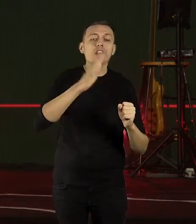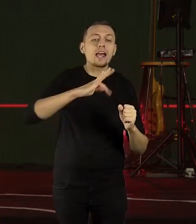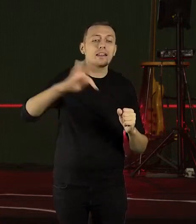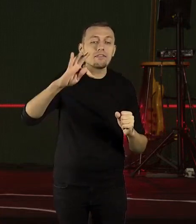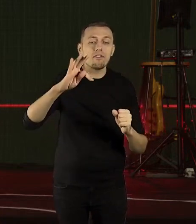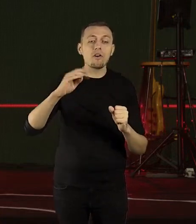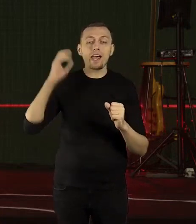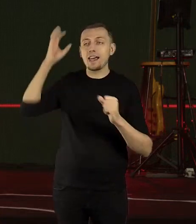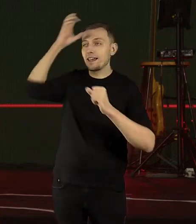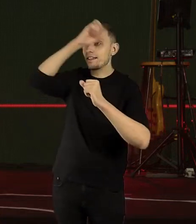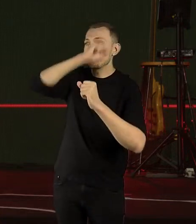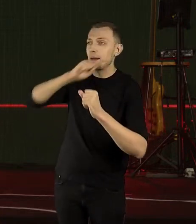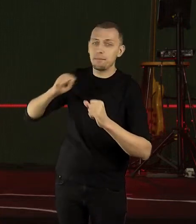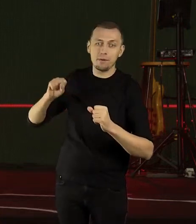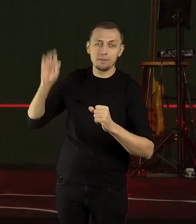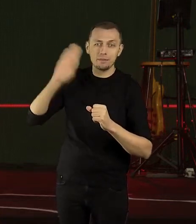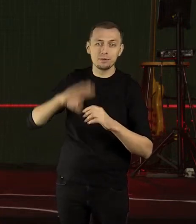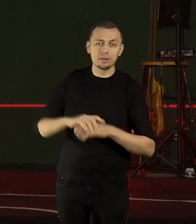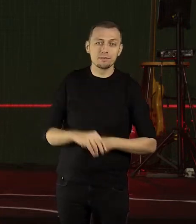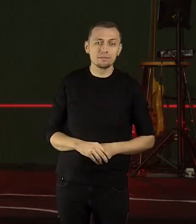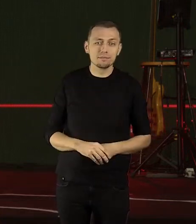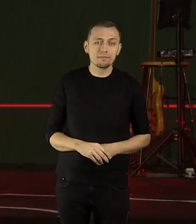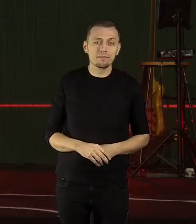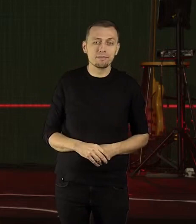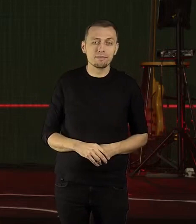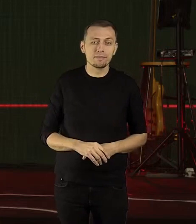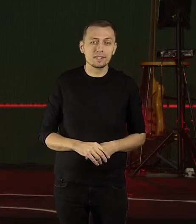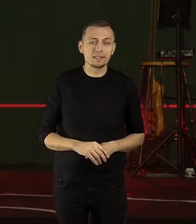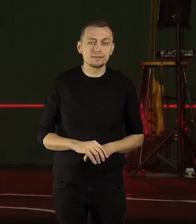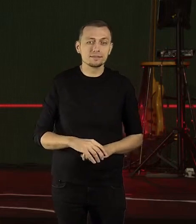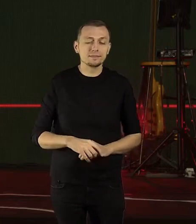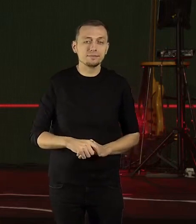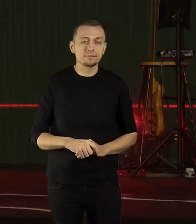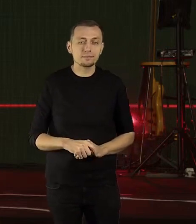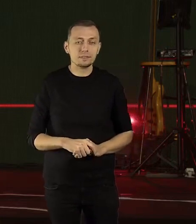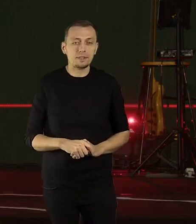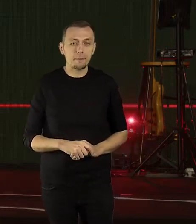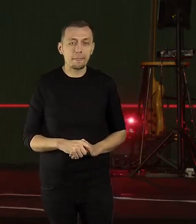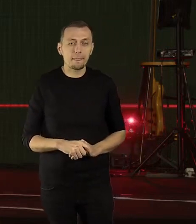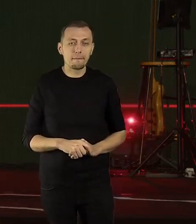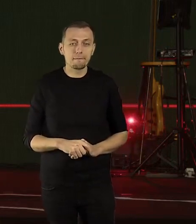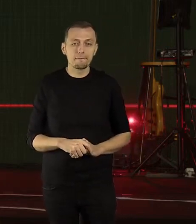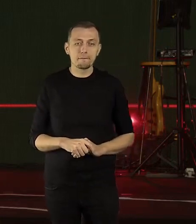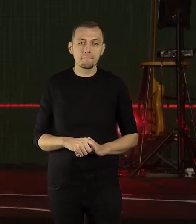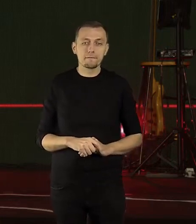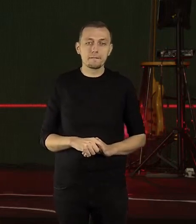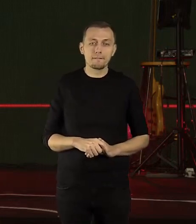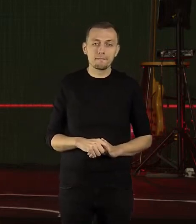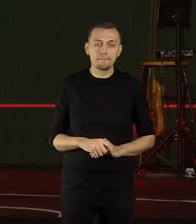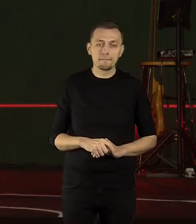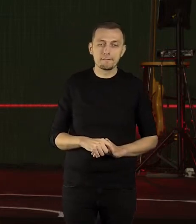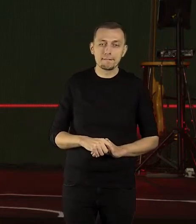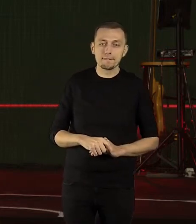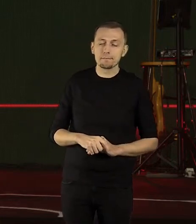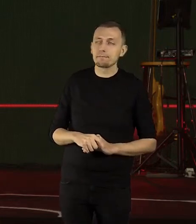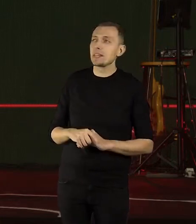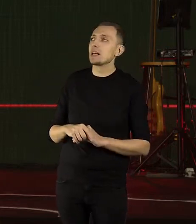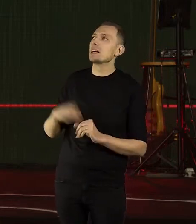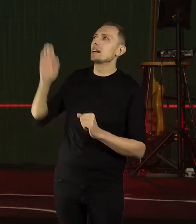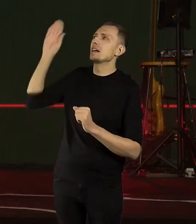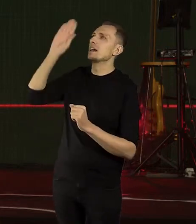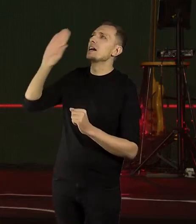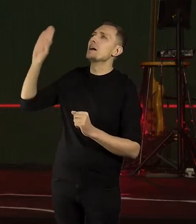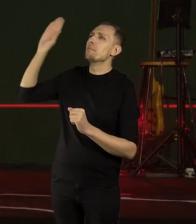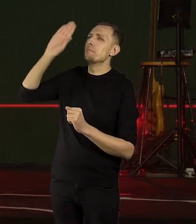wspomnę. Bóg pamięta, żeby zapomnieć. Co byśmy zrobili, gdyby Bóg zapomniał być miłosiernym i zapomniał